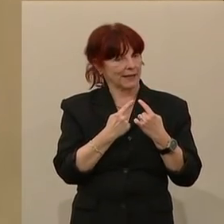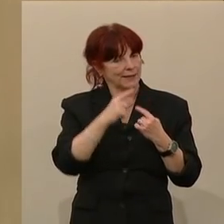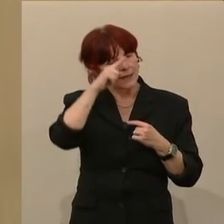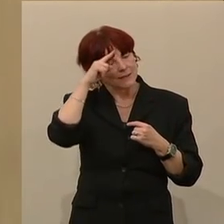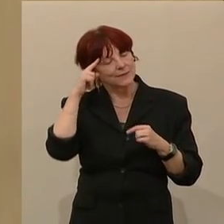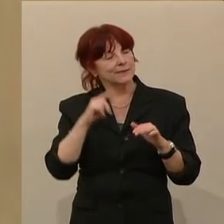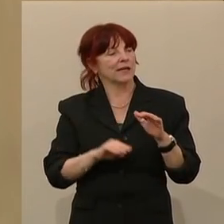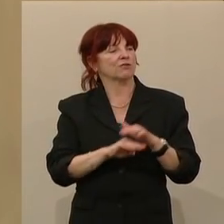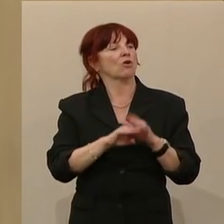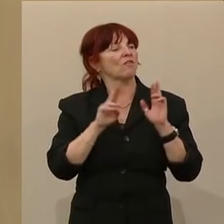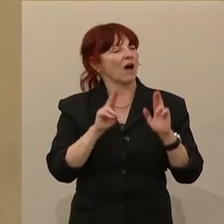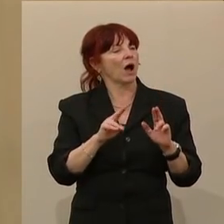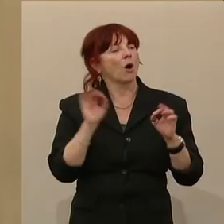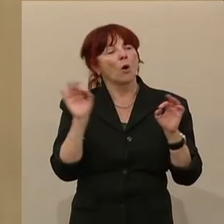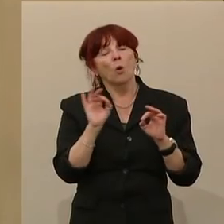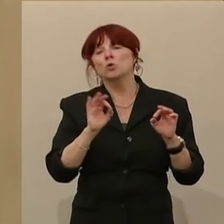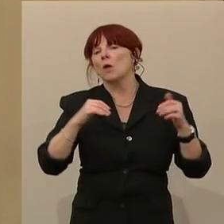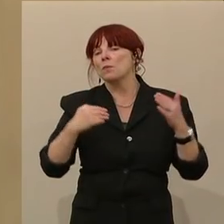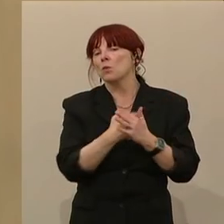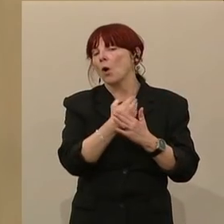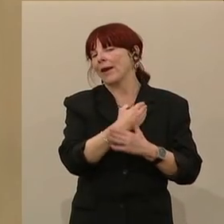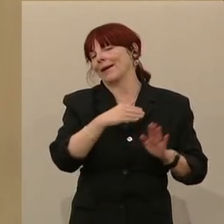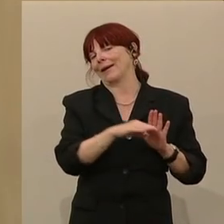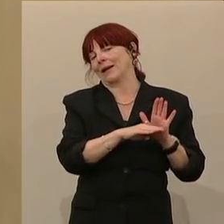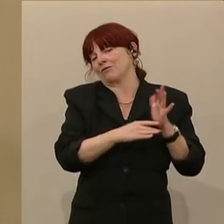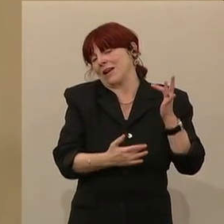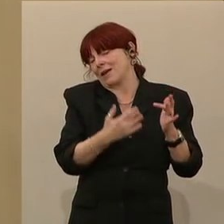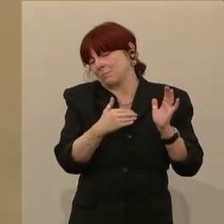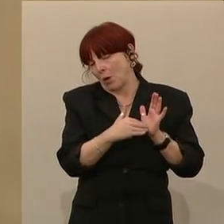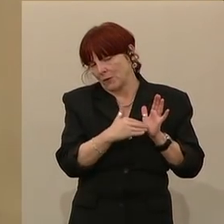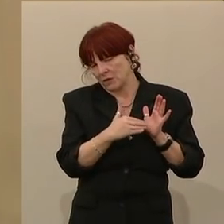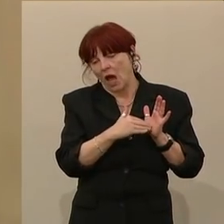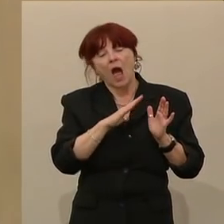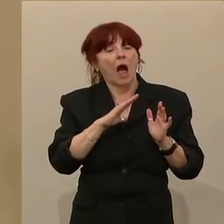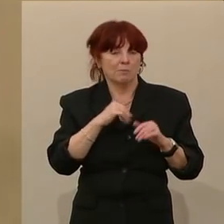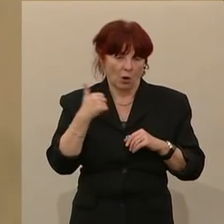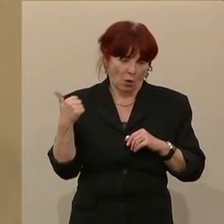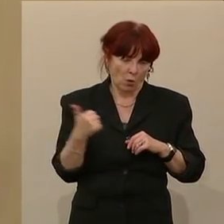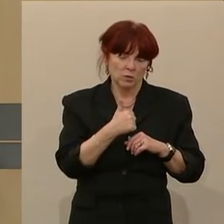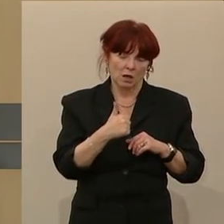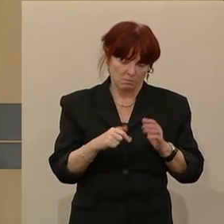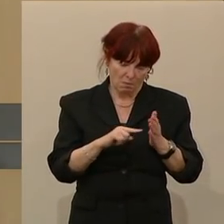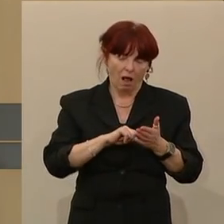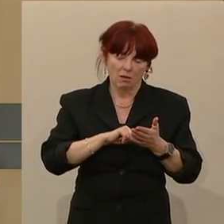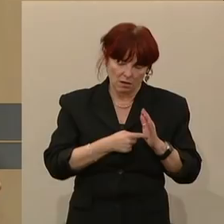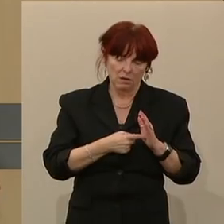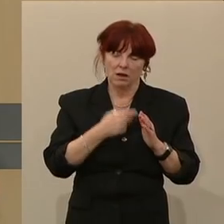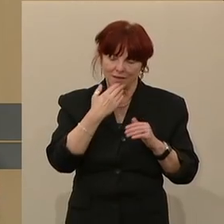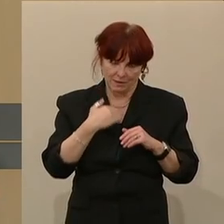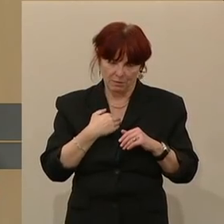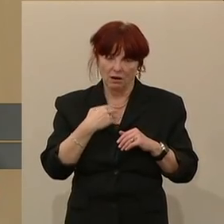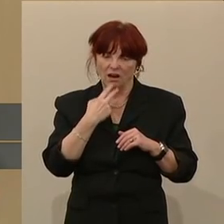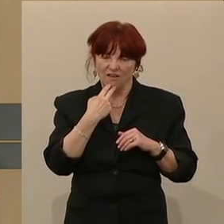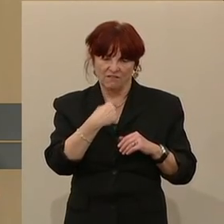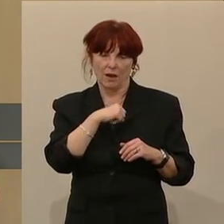ob möglicherweise hier neue Regeln gemacht werden müssen, keine Frage. Aber mir ist es 100-mal lieber, wenn der Bürger derjenige ist, der